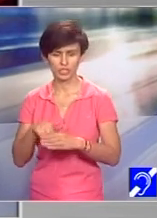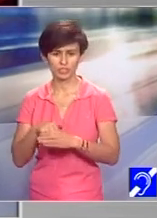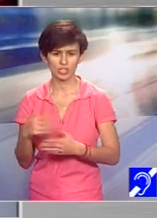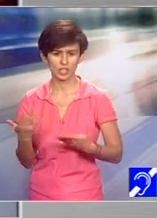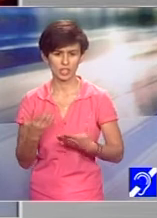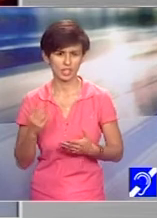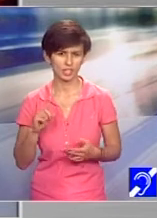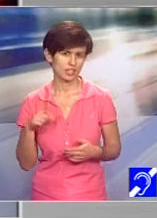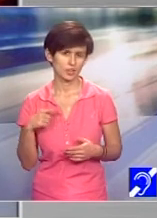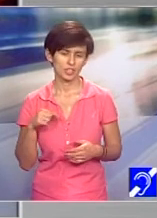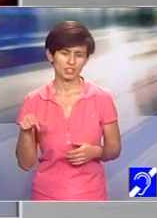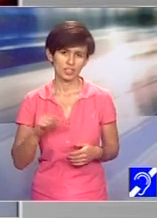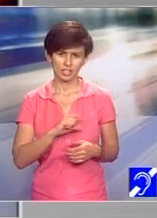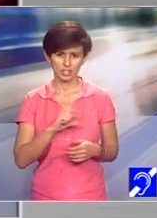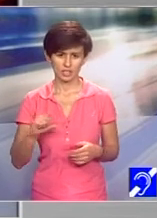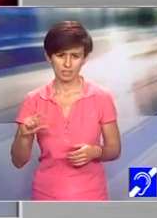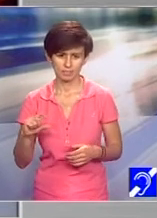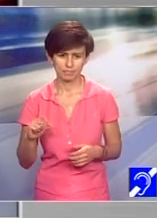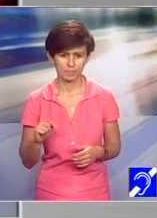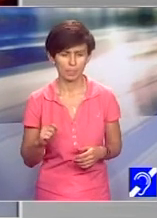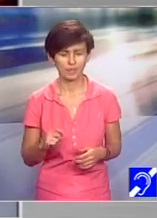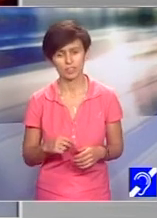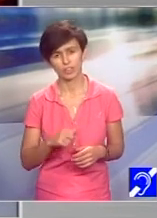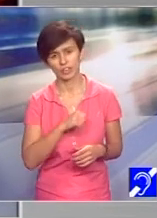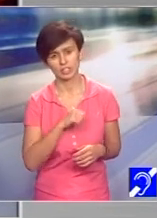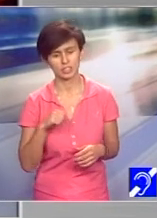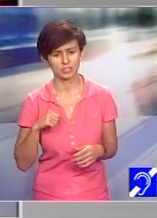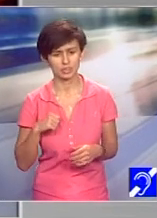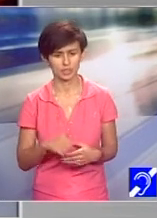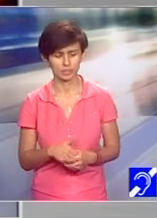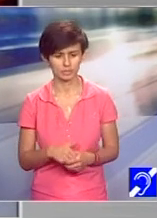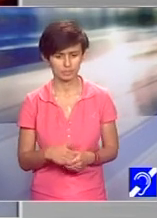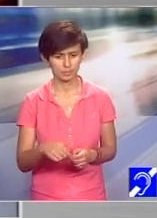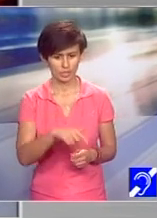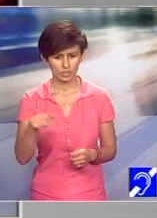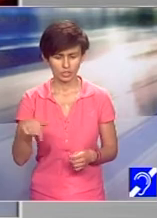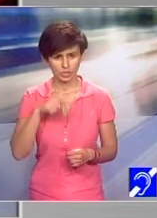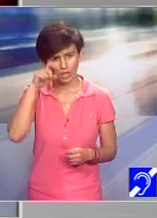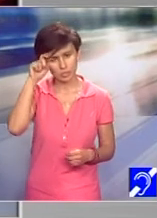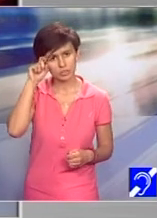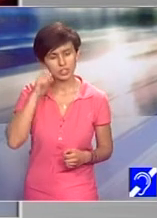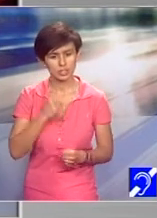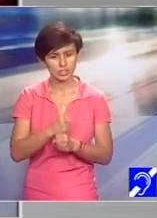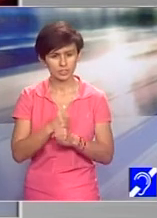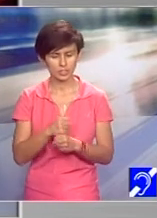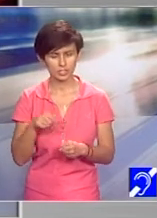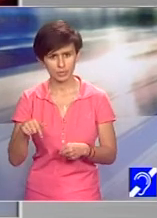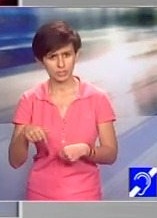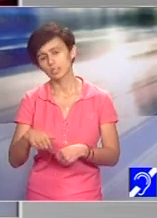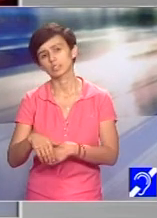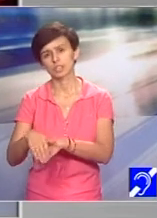numai vina lui. Și atunci am considerat să facem acest meeting de avertisment. Vă mulțumim că